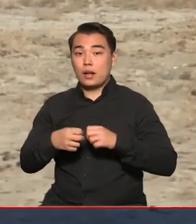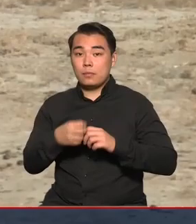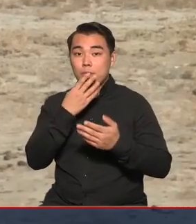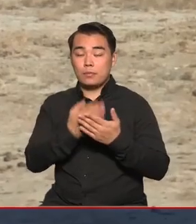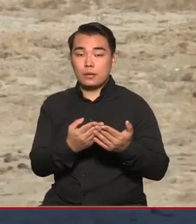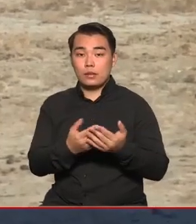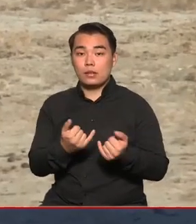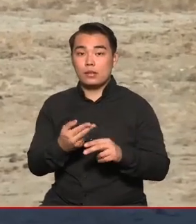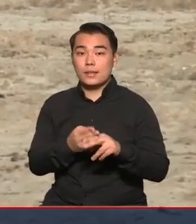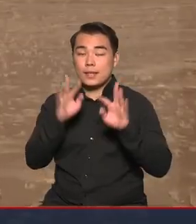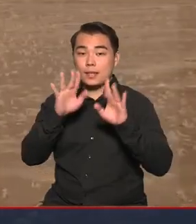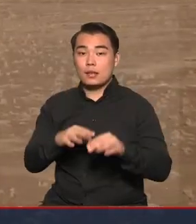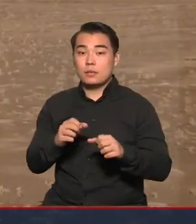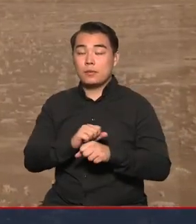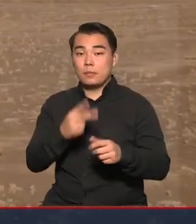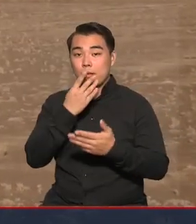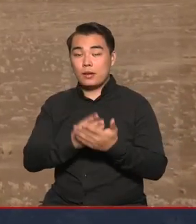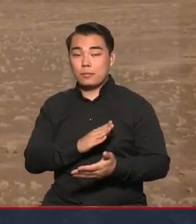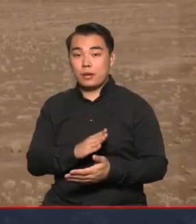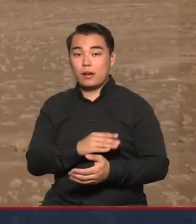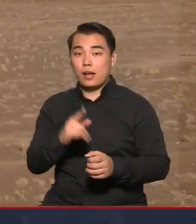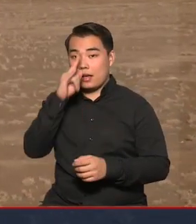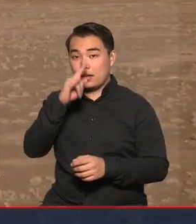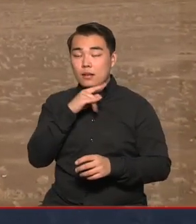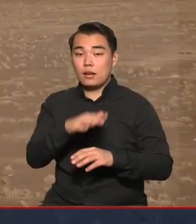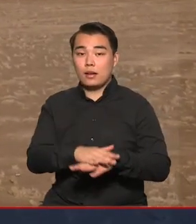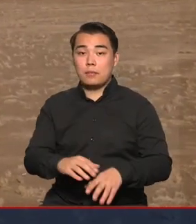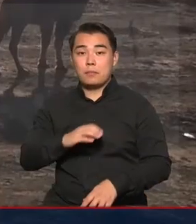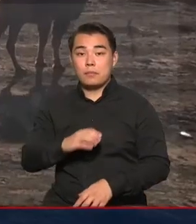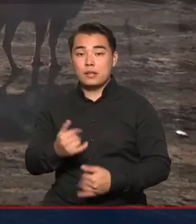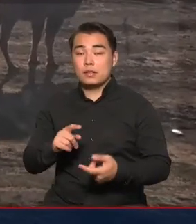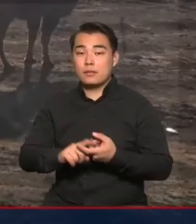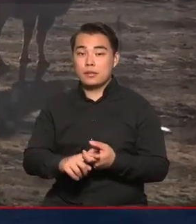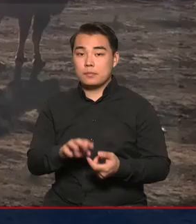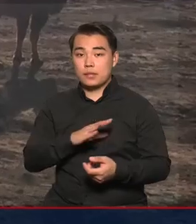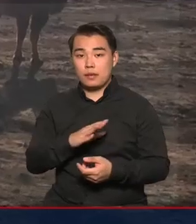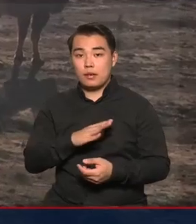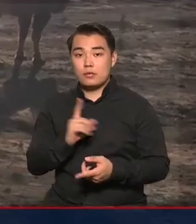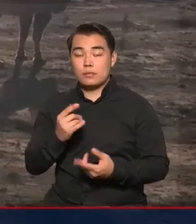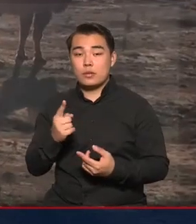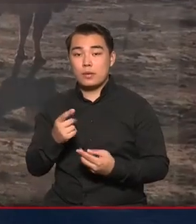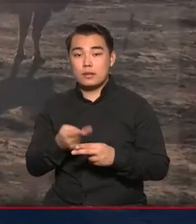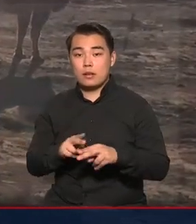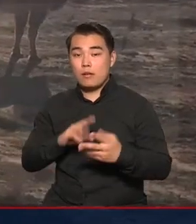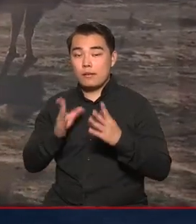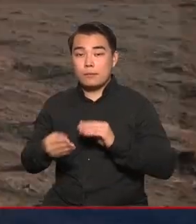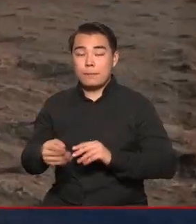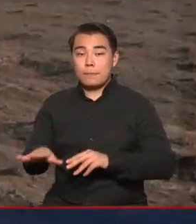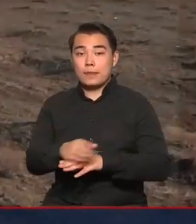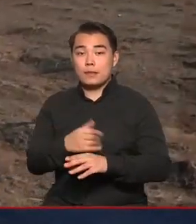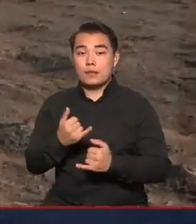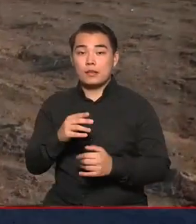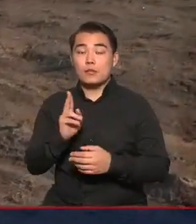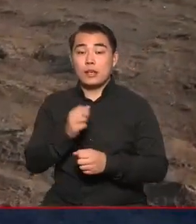қарны жарылған күн деп жатады. Жалпы қазақ халқында түйе малы байлықтың да белгісі саналған. Өйткені нары бардың малы бар деген